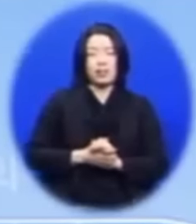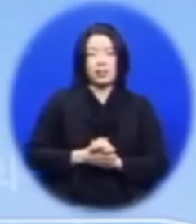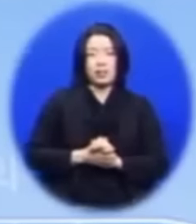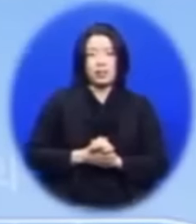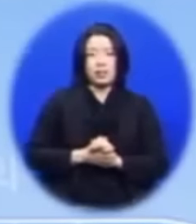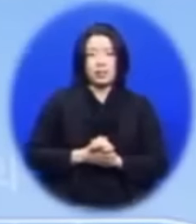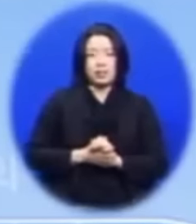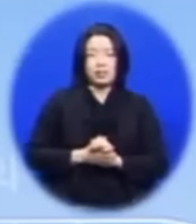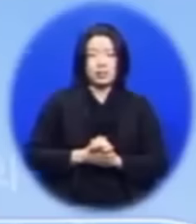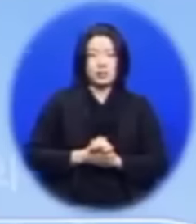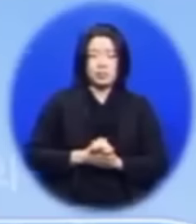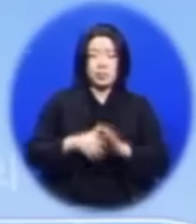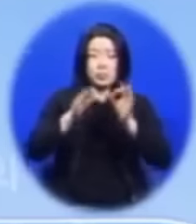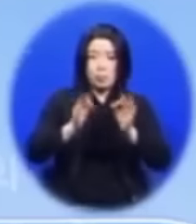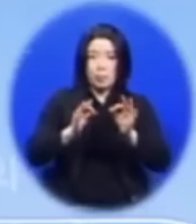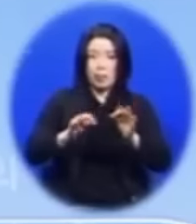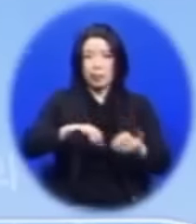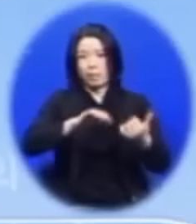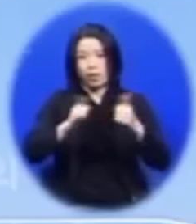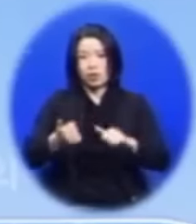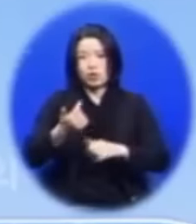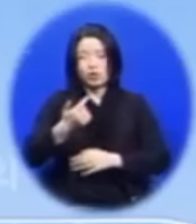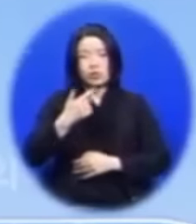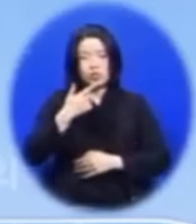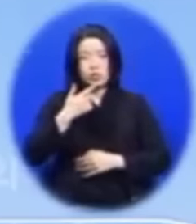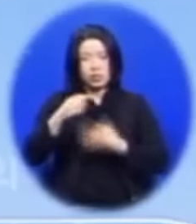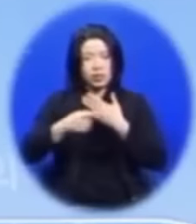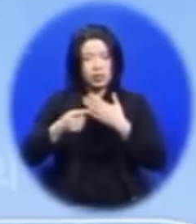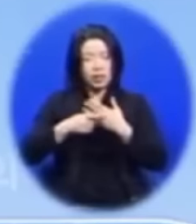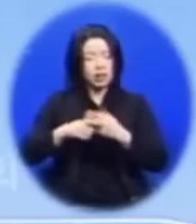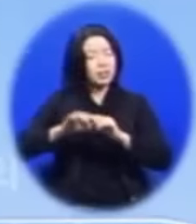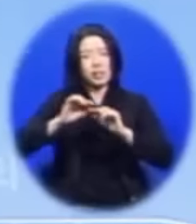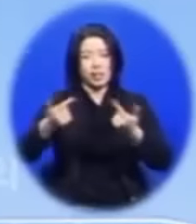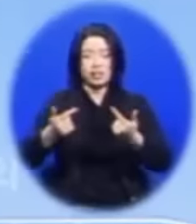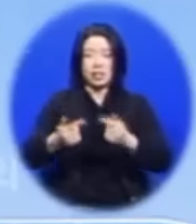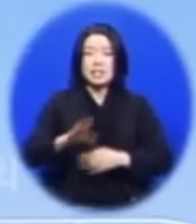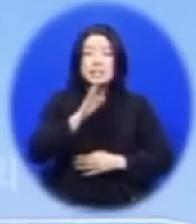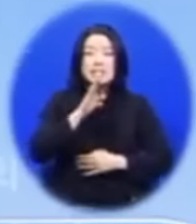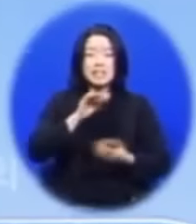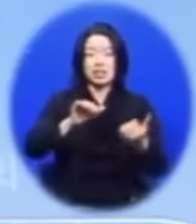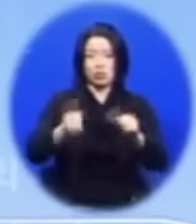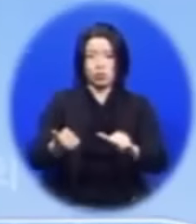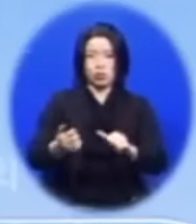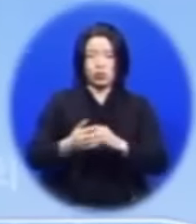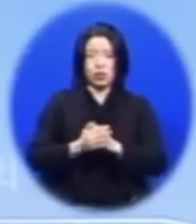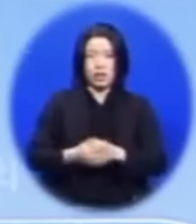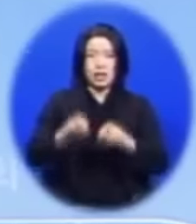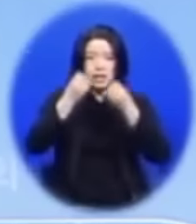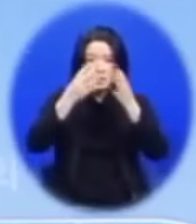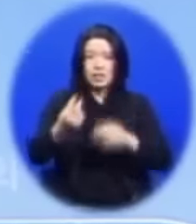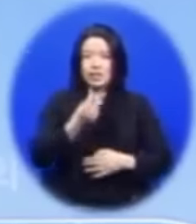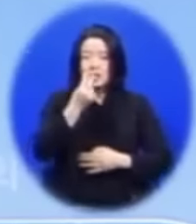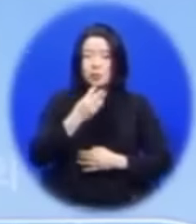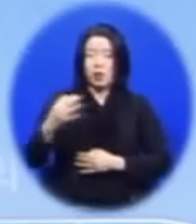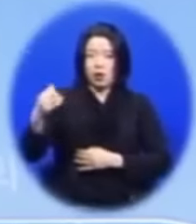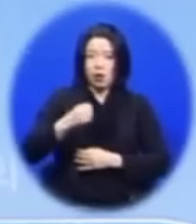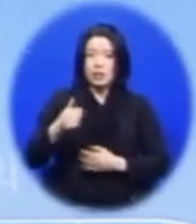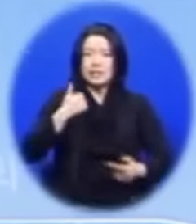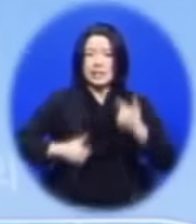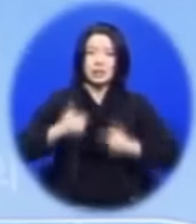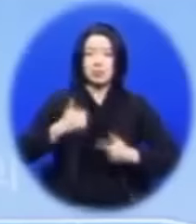되더니 이제는 죽은 척 하는게 아니고 진짜 죽은 거예요 자기가 새 생명을 얻은